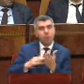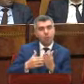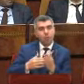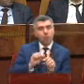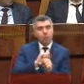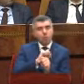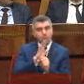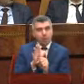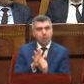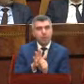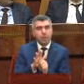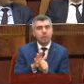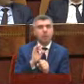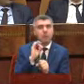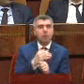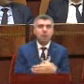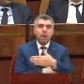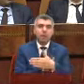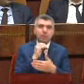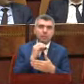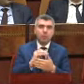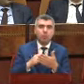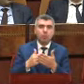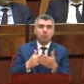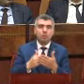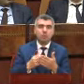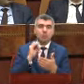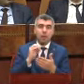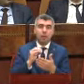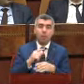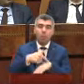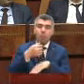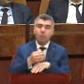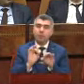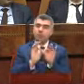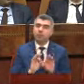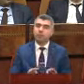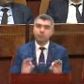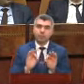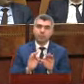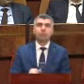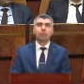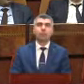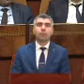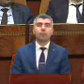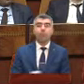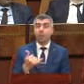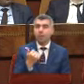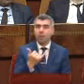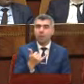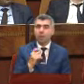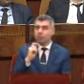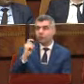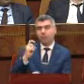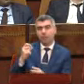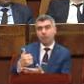ها كورونا ها المقدمين بقى لهم والو يضربوا هذيك الشوكة، ما بقاش عندهم الوقت، ولهذا كنطالبوا باش تحسن الوضعية ديالهم.